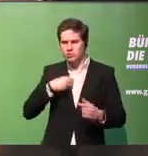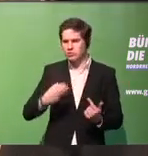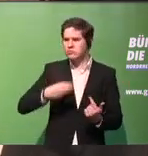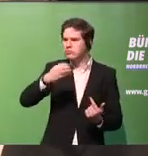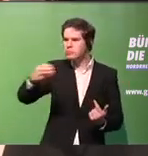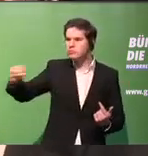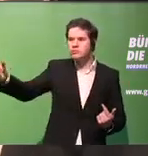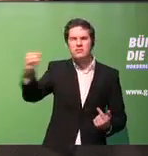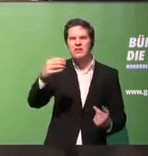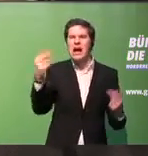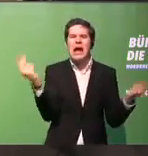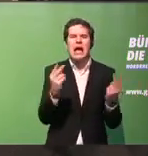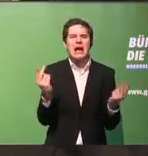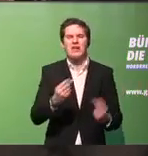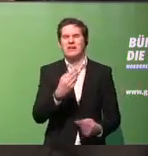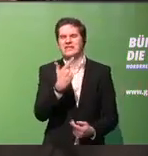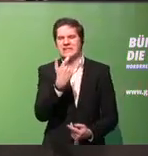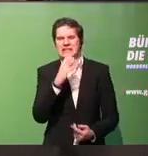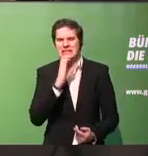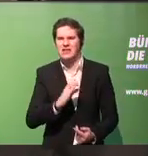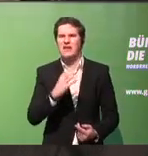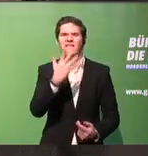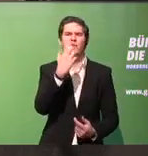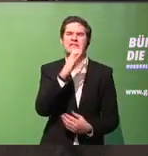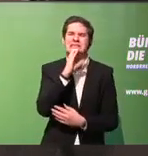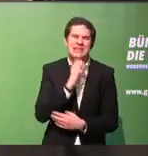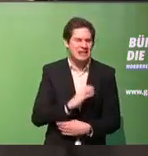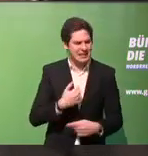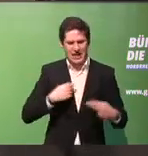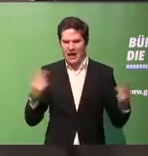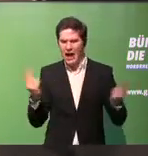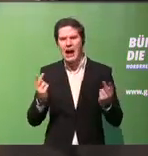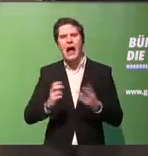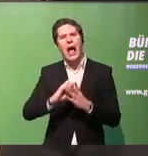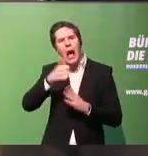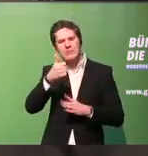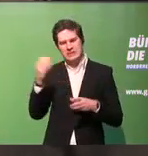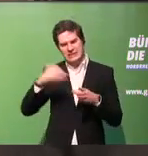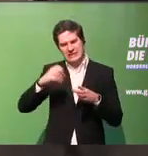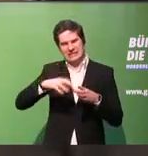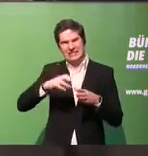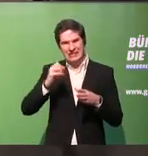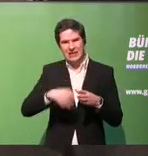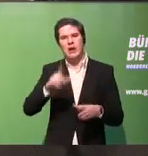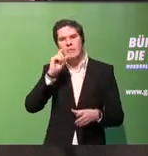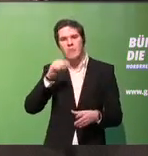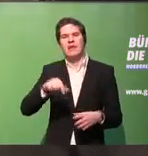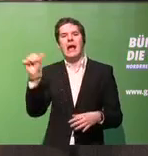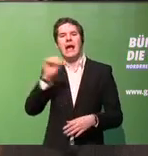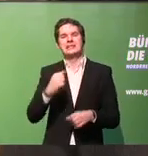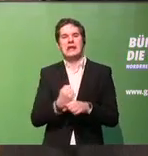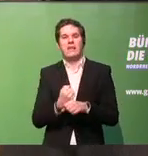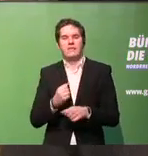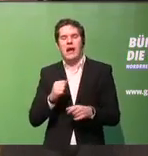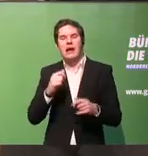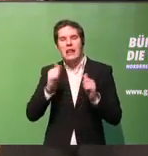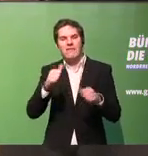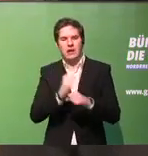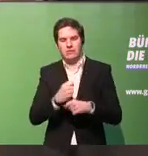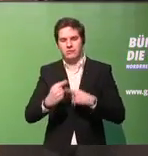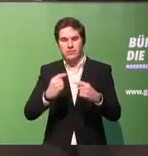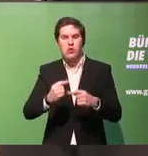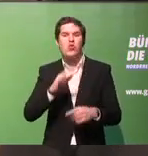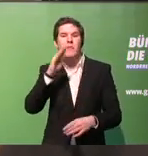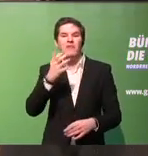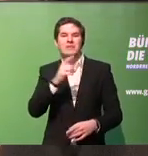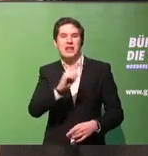20 Cent, 50 Cent, was auch immer, alles gern genommen. Es geht um die Arbeit der AIDS-Hilfe. Wir haben in Köln über 5000